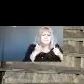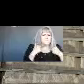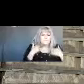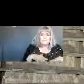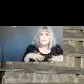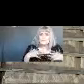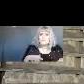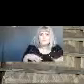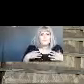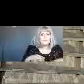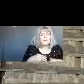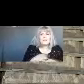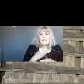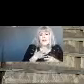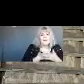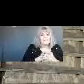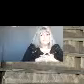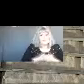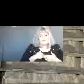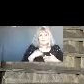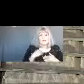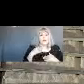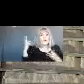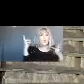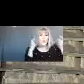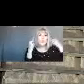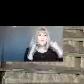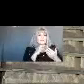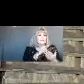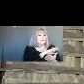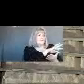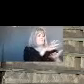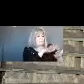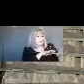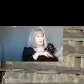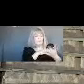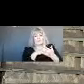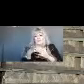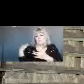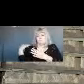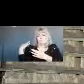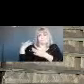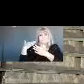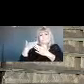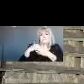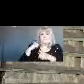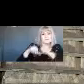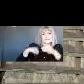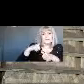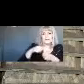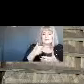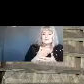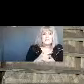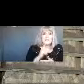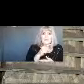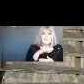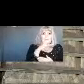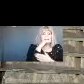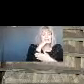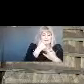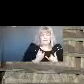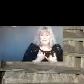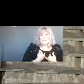en ek het nie eintlik nou lus vir 'n storie uit die geskiedenis uit nie. Of miskien voel jy, ja, dis 'n great story, maar ek dink dit is